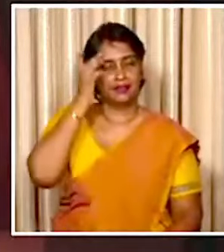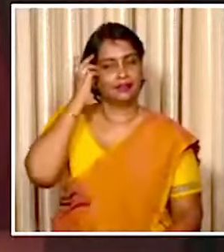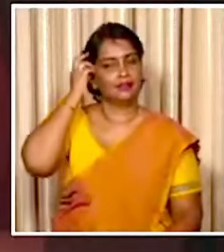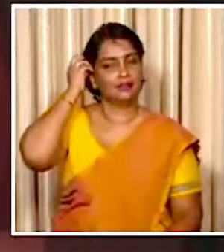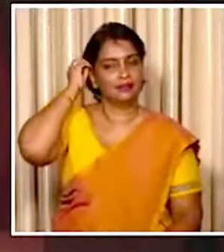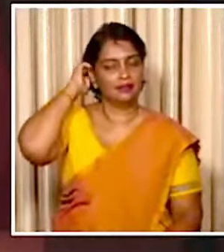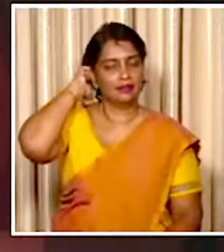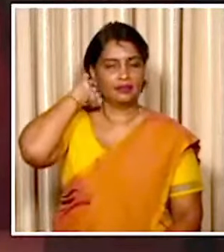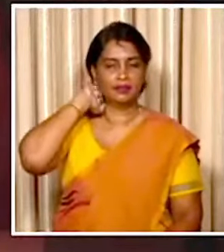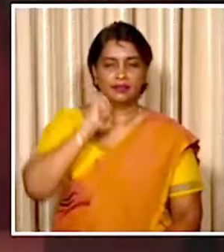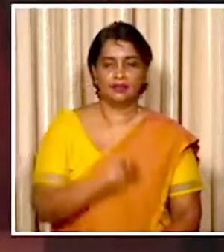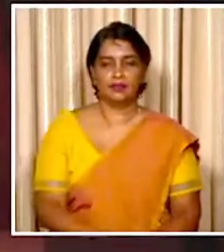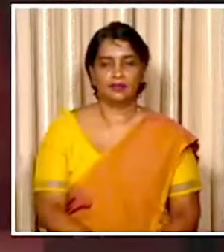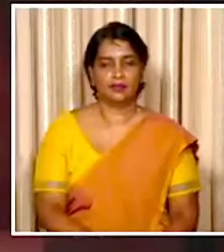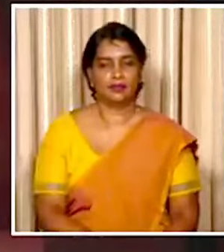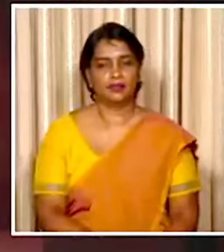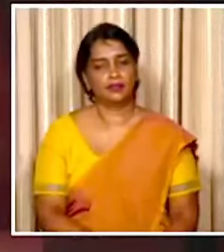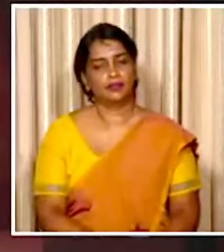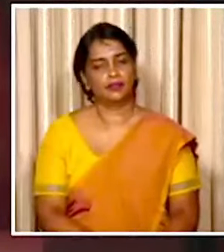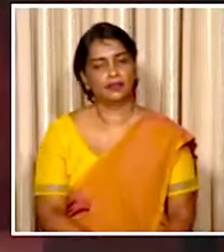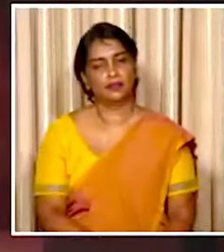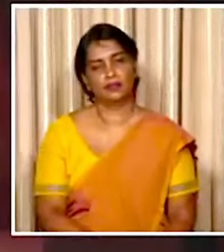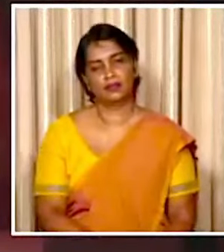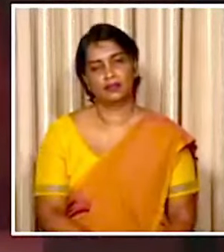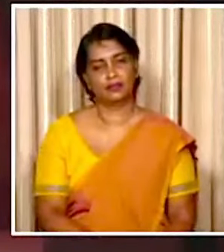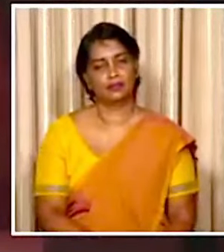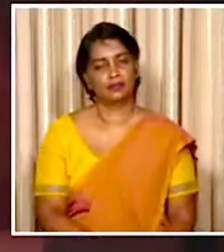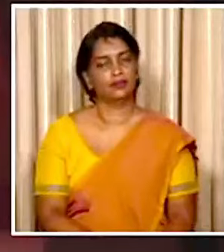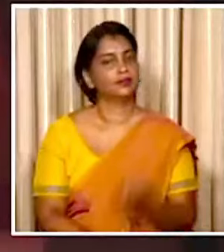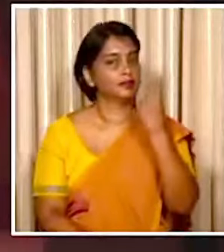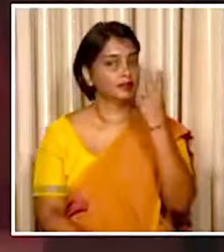හරි ගරු අමාත්‍යතුමා